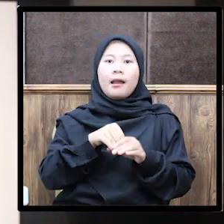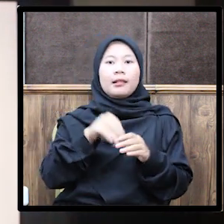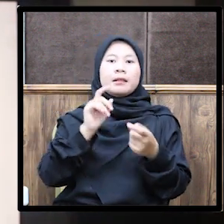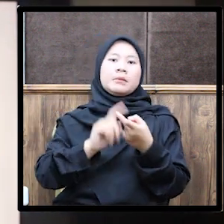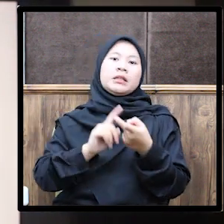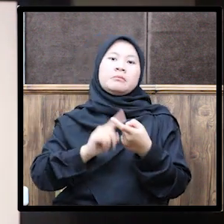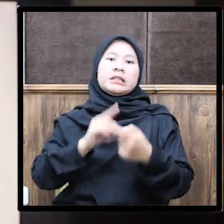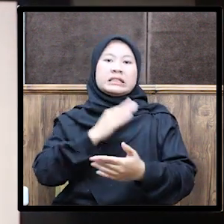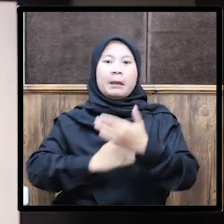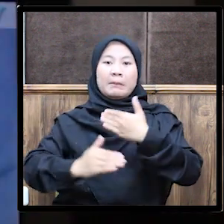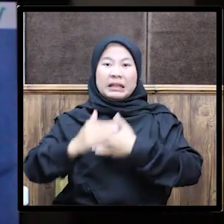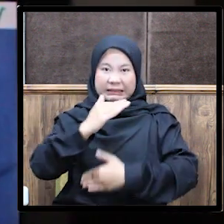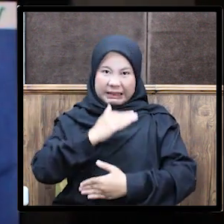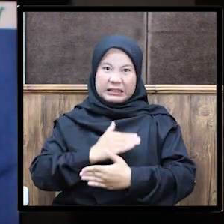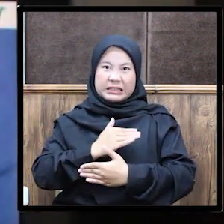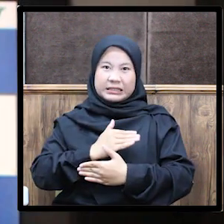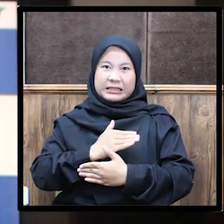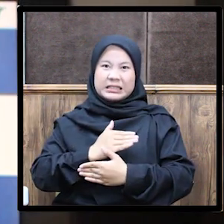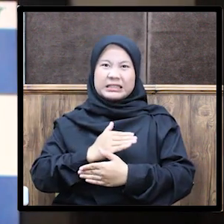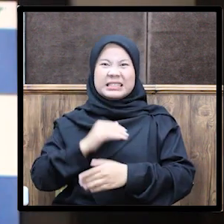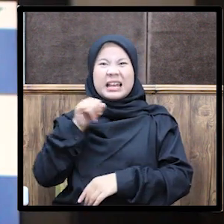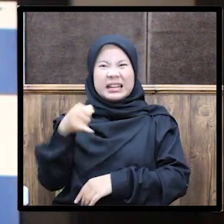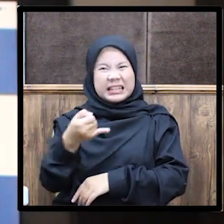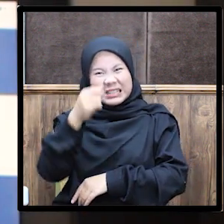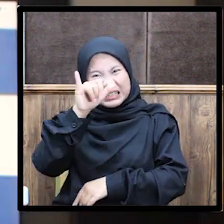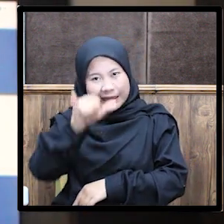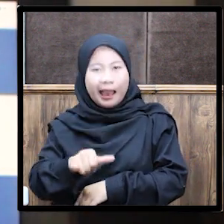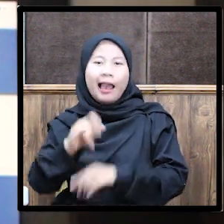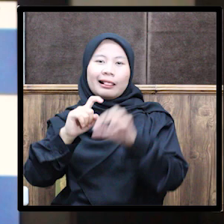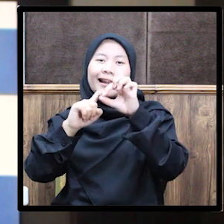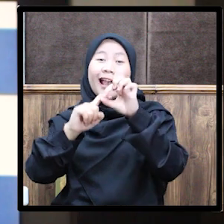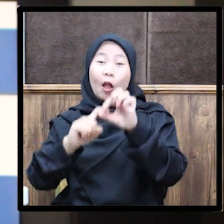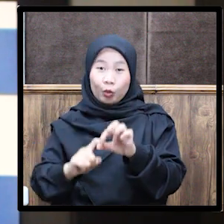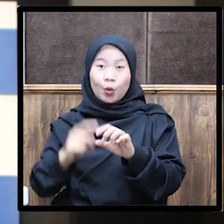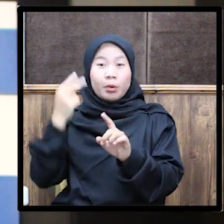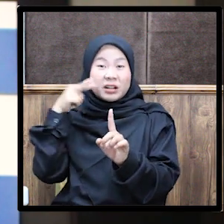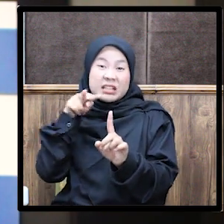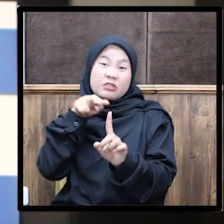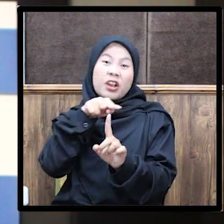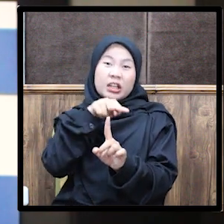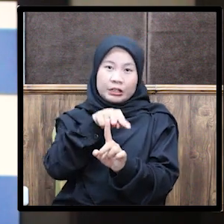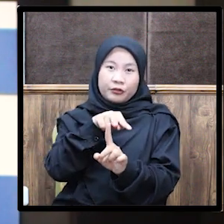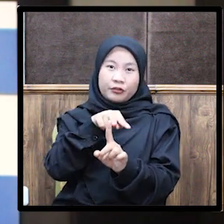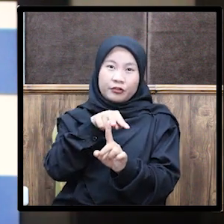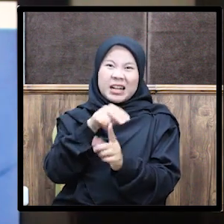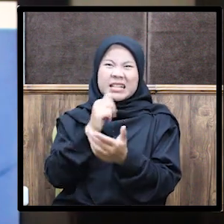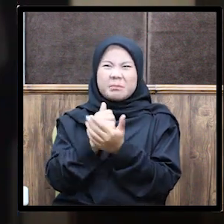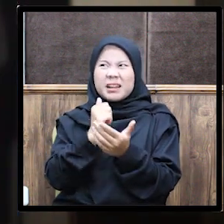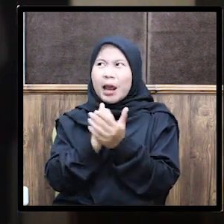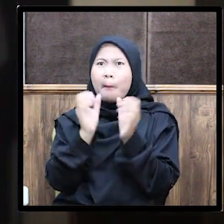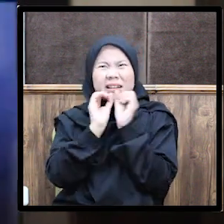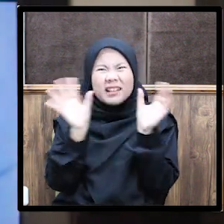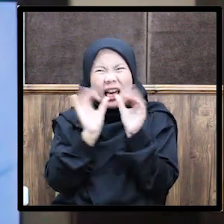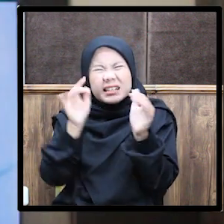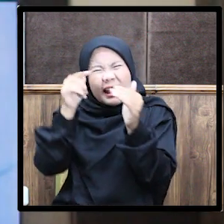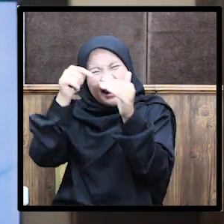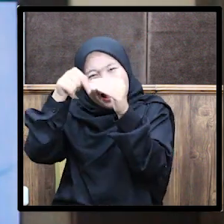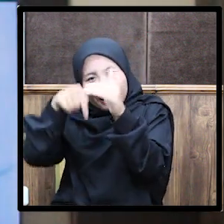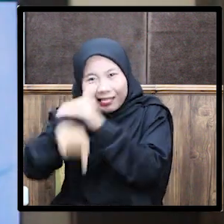tadi perspektifnya. Nah, itu mengurai persoalan itu tuh dari mana